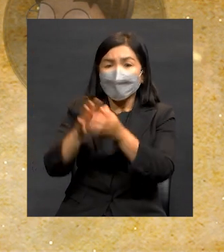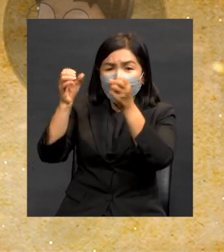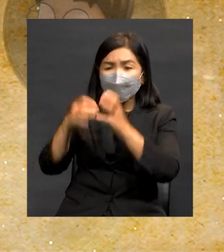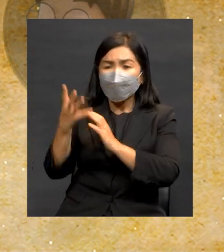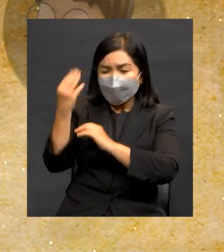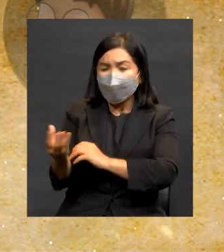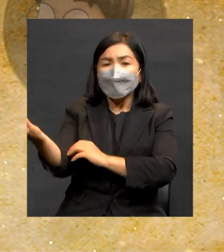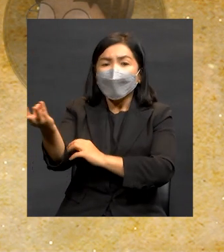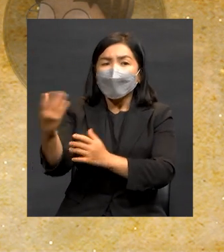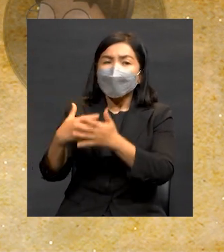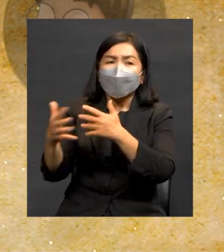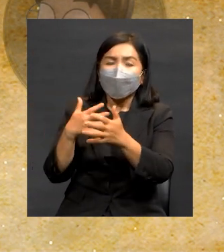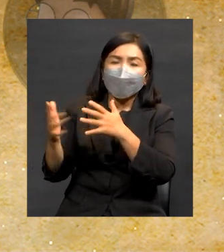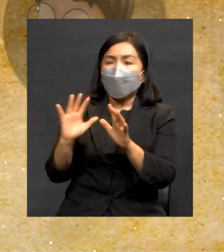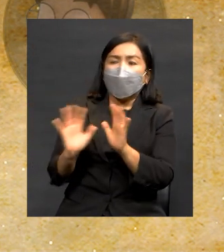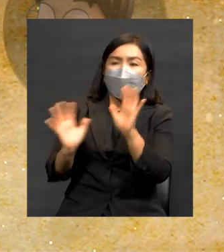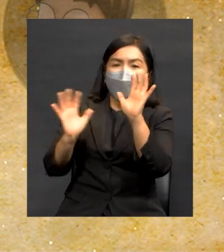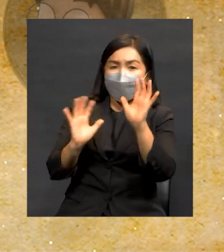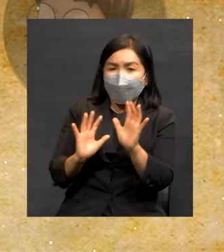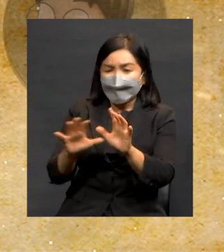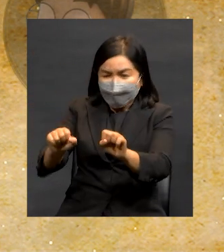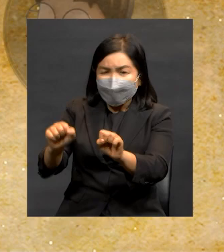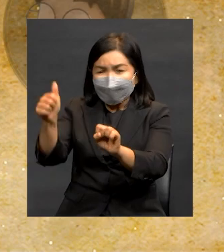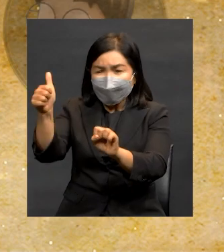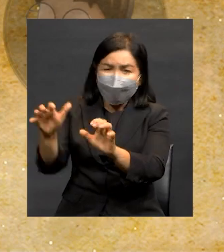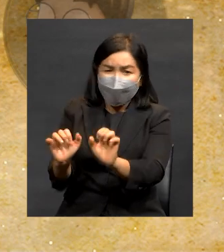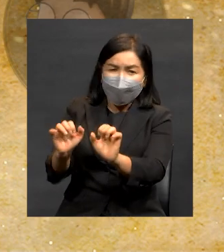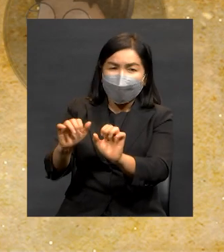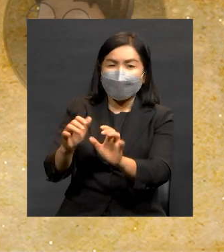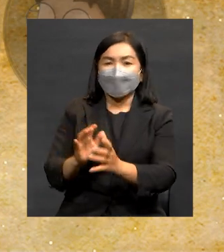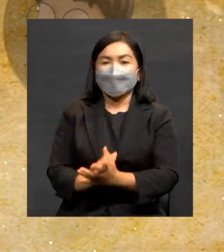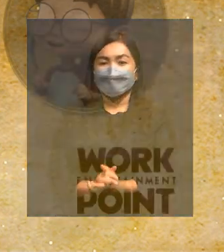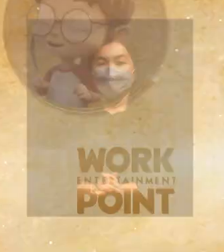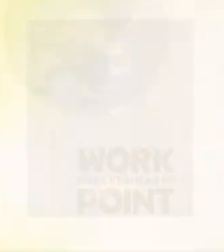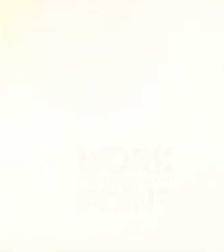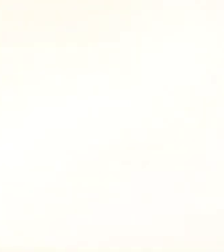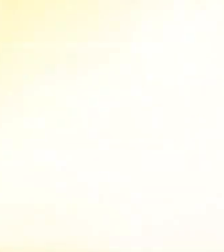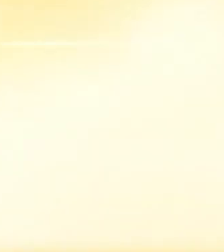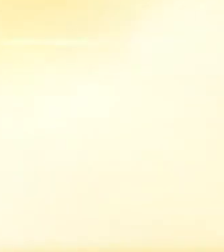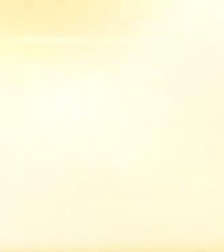ครูน้อยก็ไม่เป็นไรแล้วว่าครูใหญ่จำดีๆจำดีๆครับ